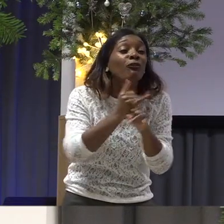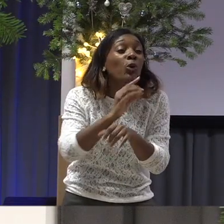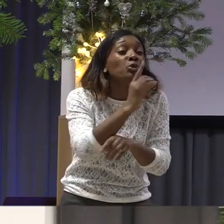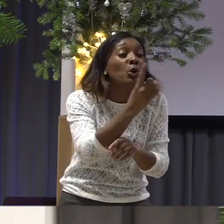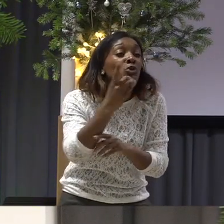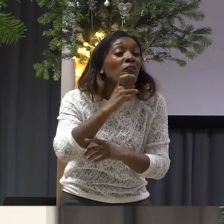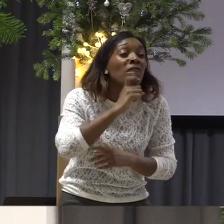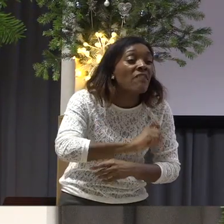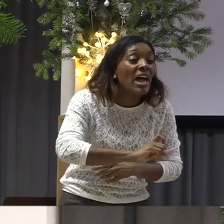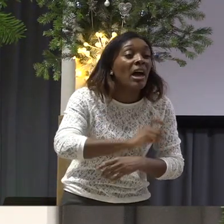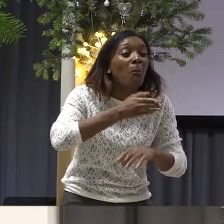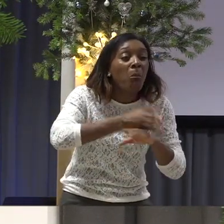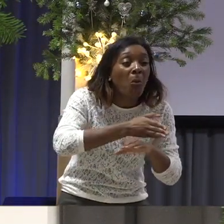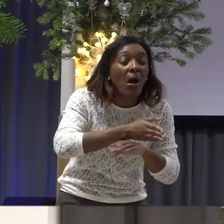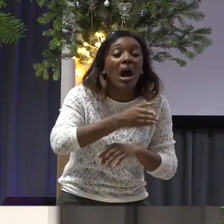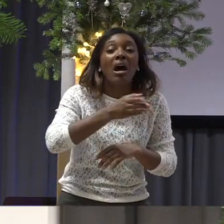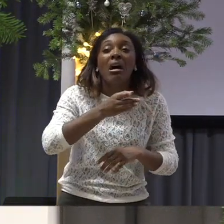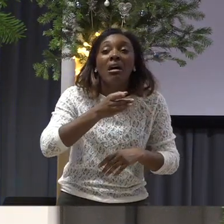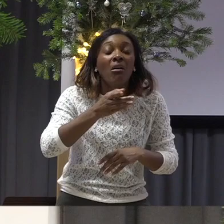pas assez. Vous savez, il y a des moments où